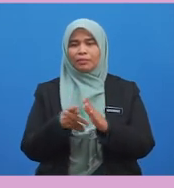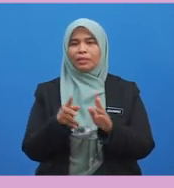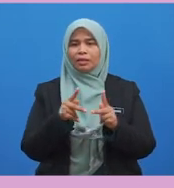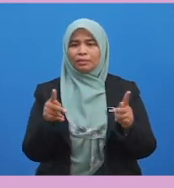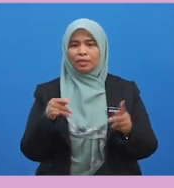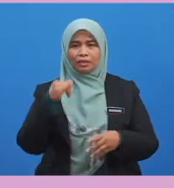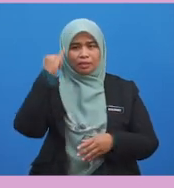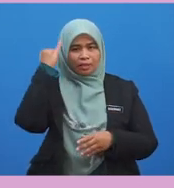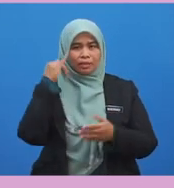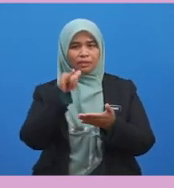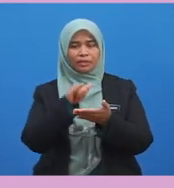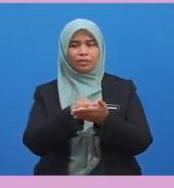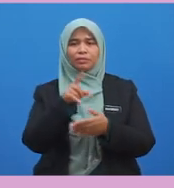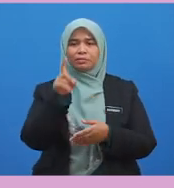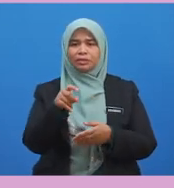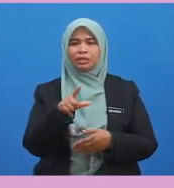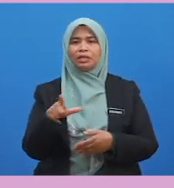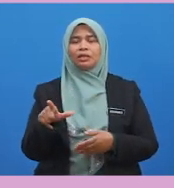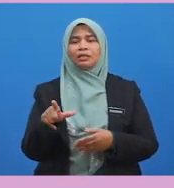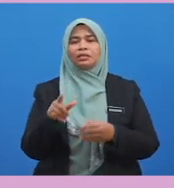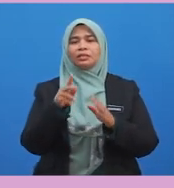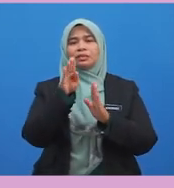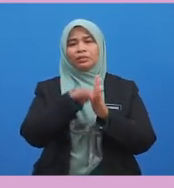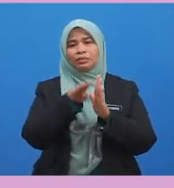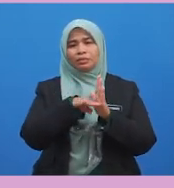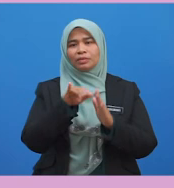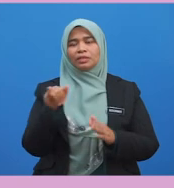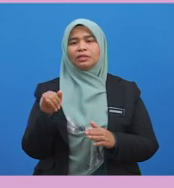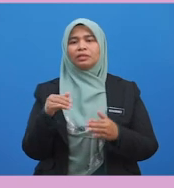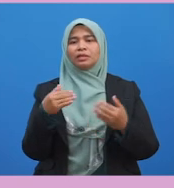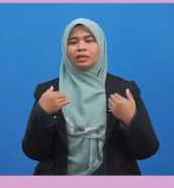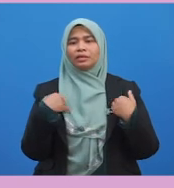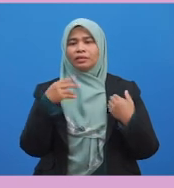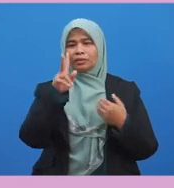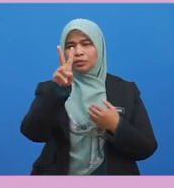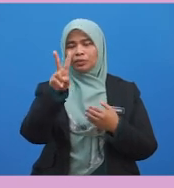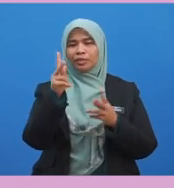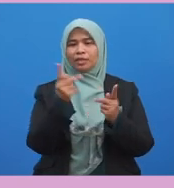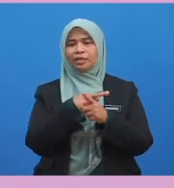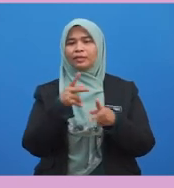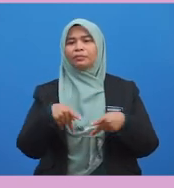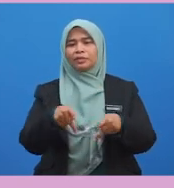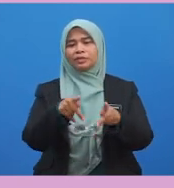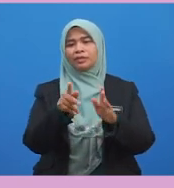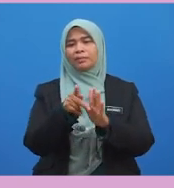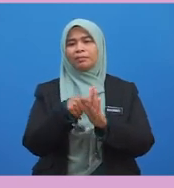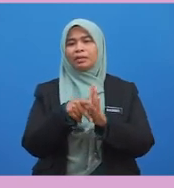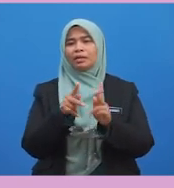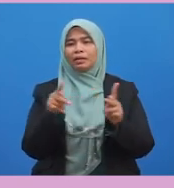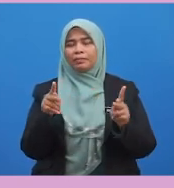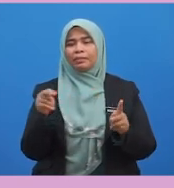Lakaran pengembangan idea tersebut mestilah sekurang-kurangnya melalui dua kali